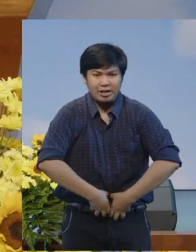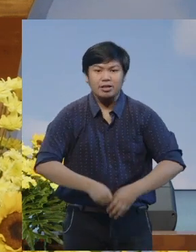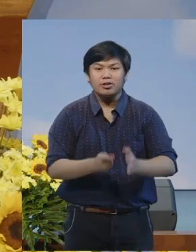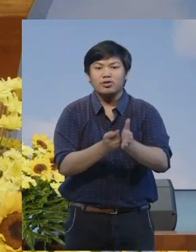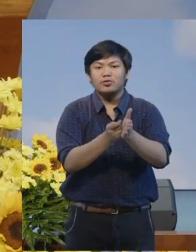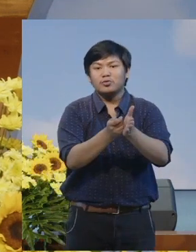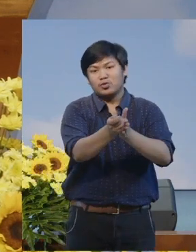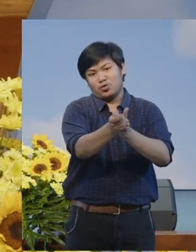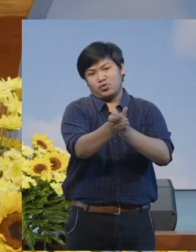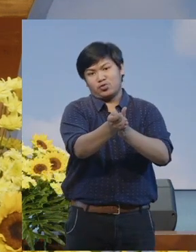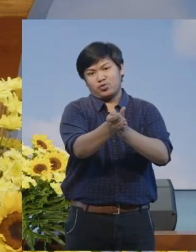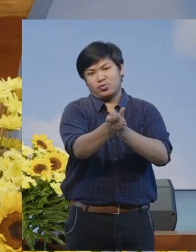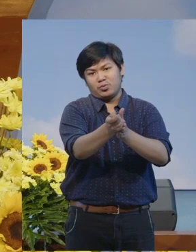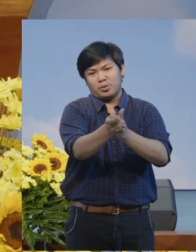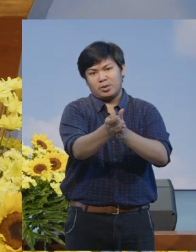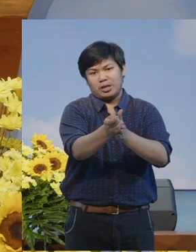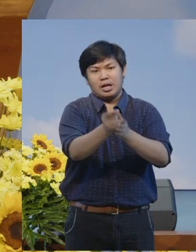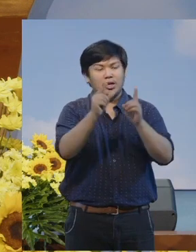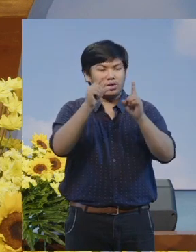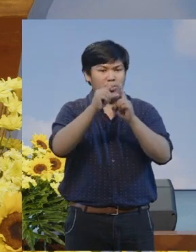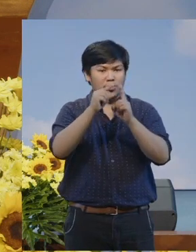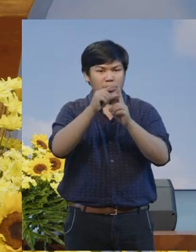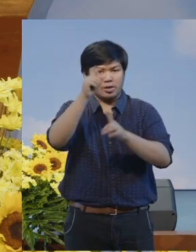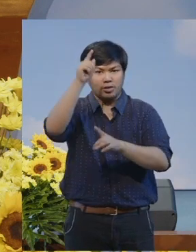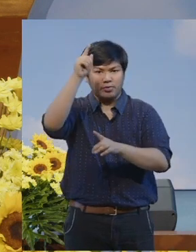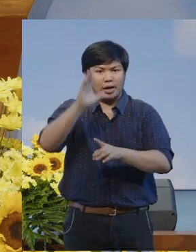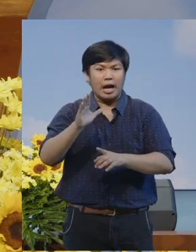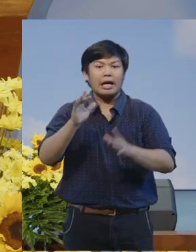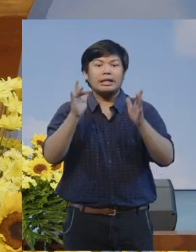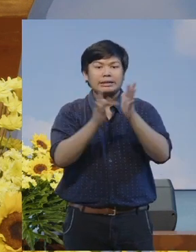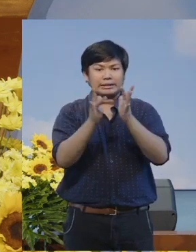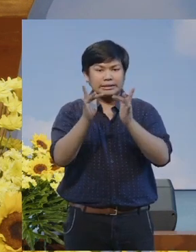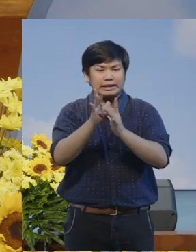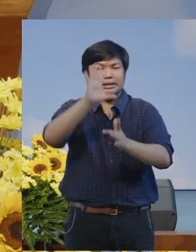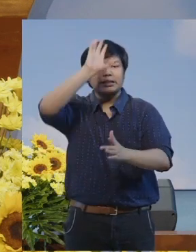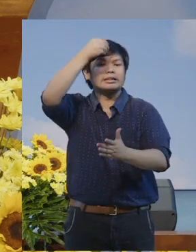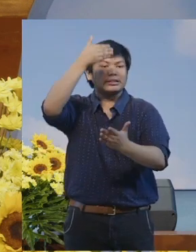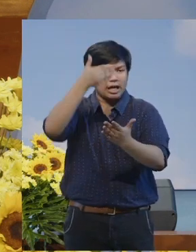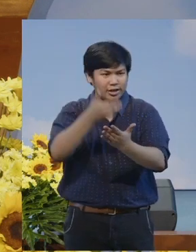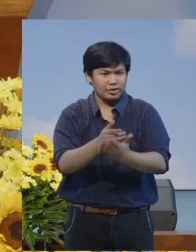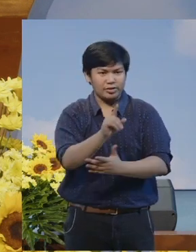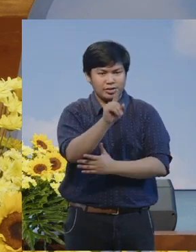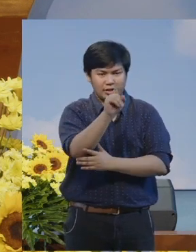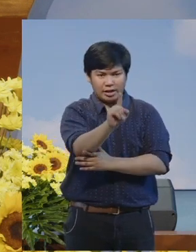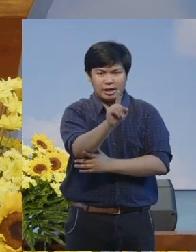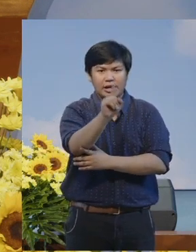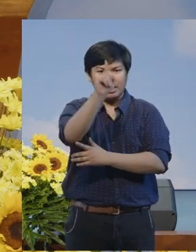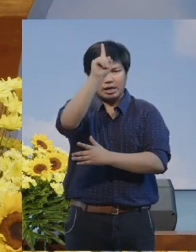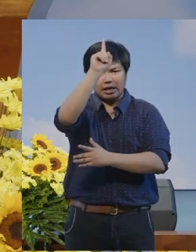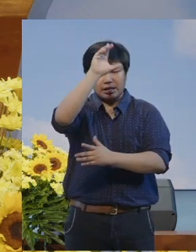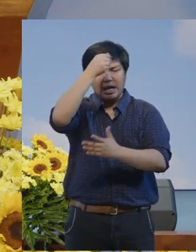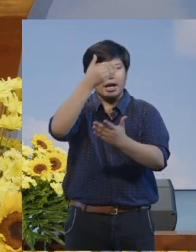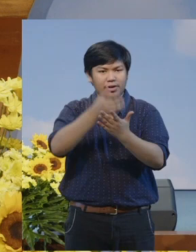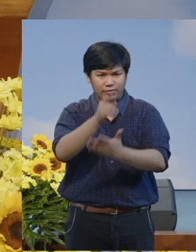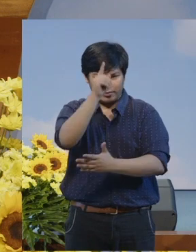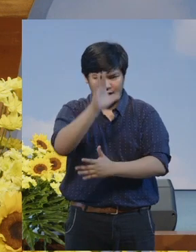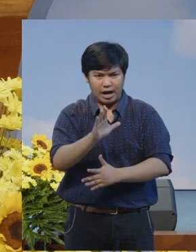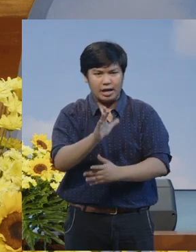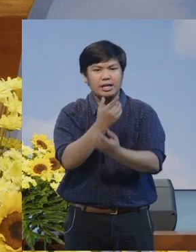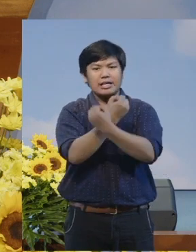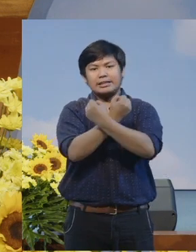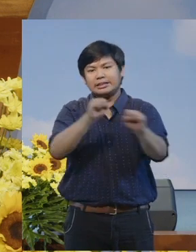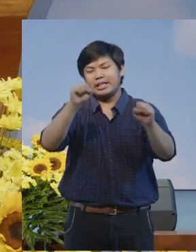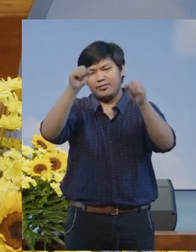ng Diyos, at ang katotohanan na si Kristo ay anak ng Diyos at ating